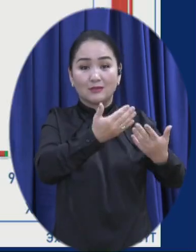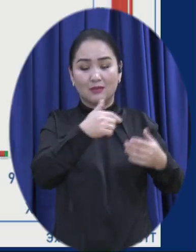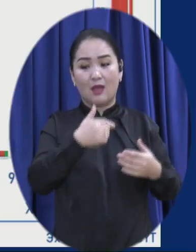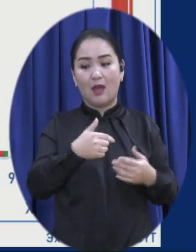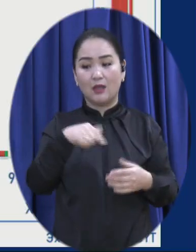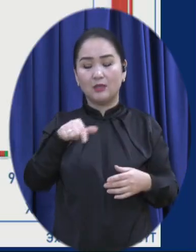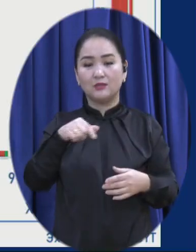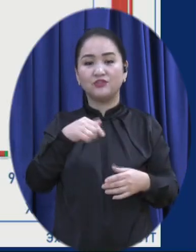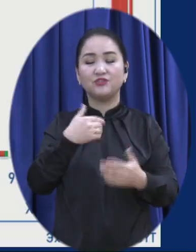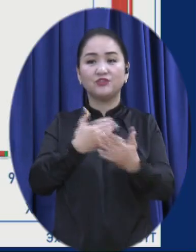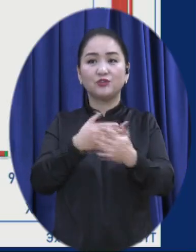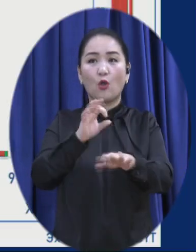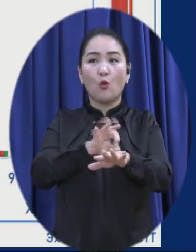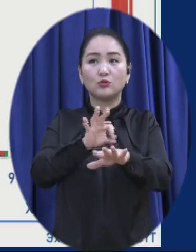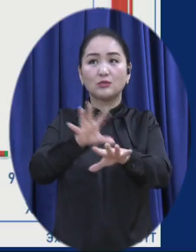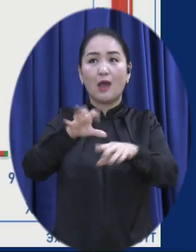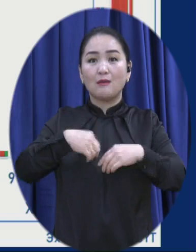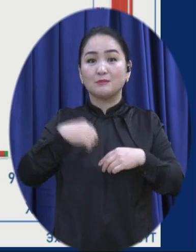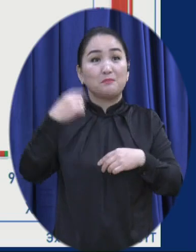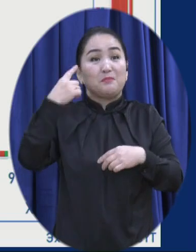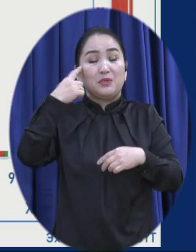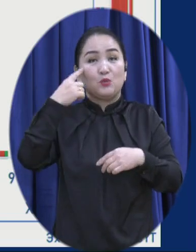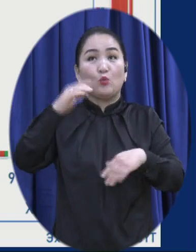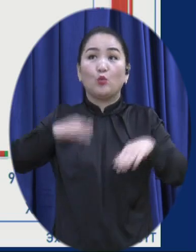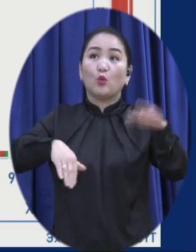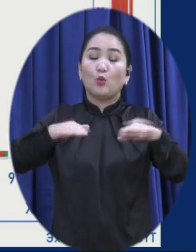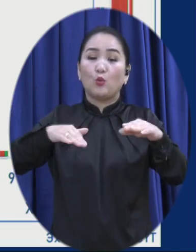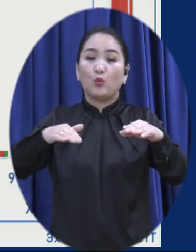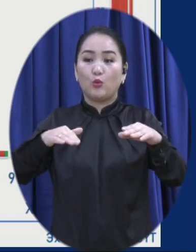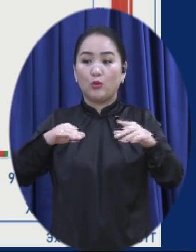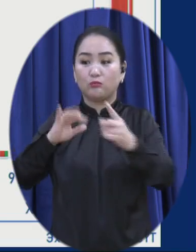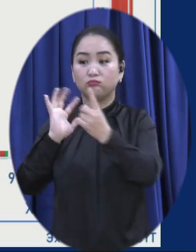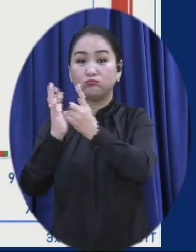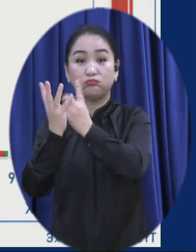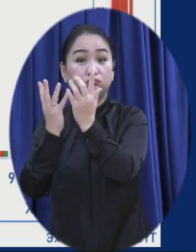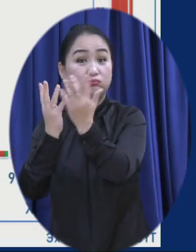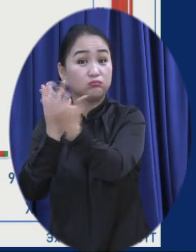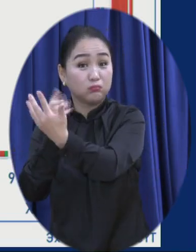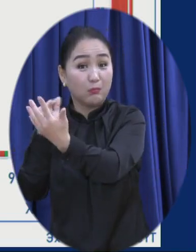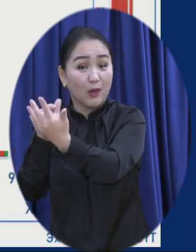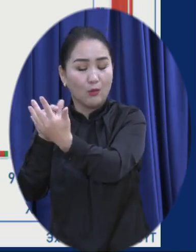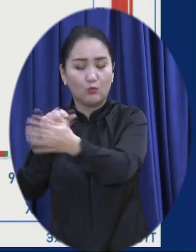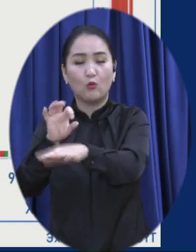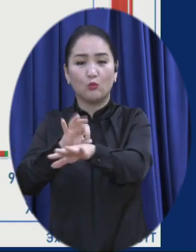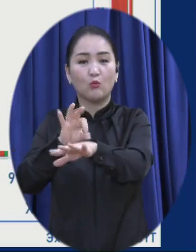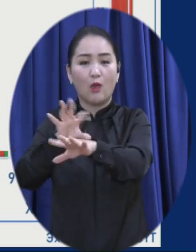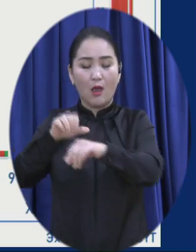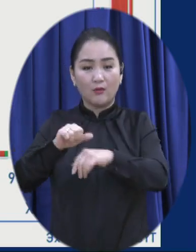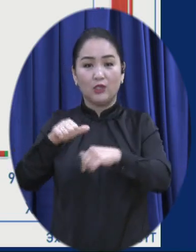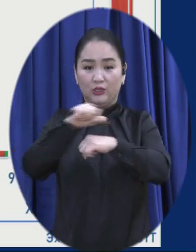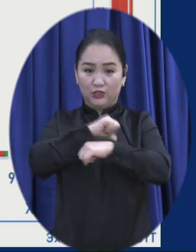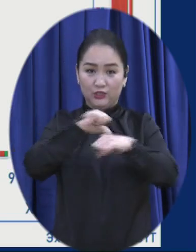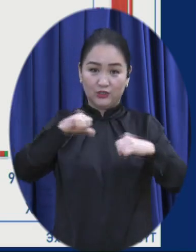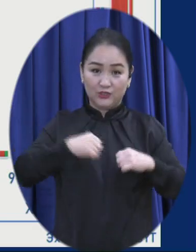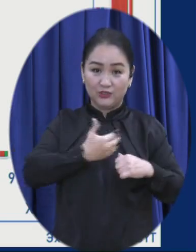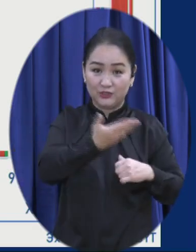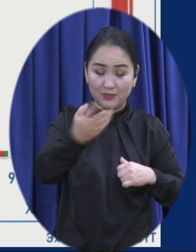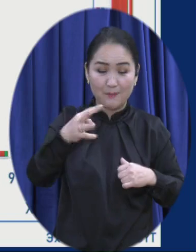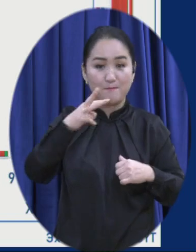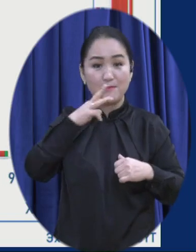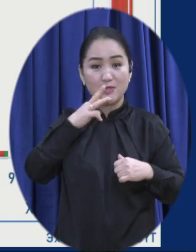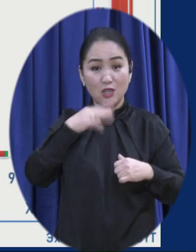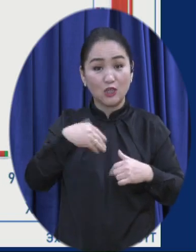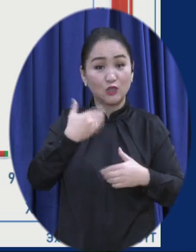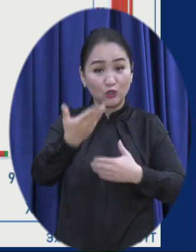нэгэн хэмжээгээр одоо контакт болсон ийм хүмүүсүүд бол бас өвчлж байгаа. Тэгэхээр бидний одоо ард иргэд та бүхэнд байнга өгөөд байгаа аль